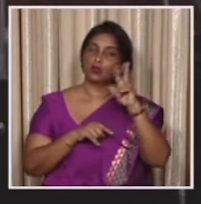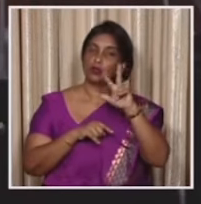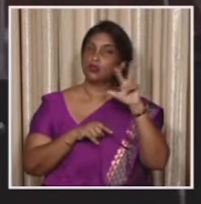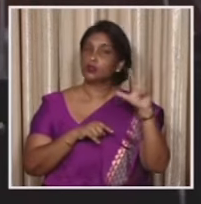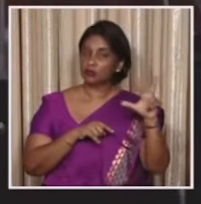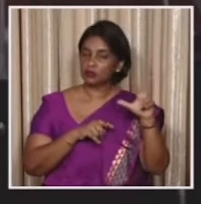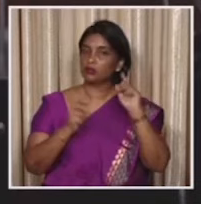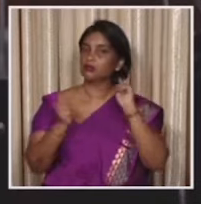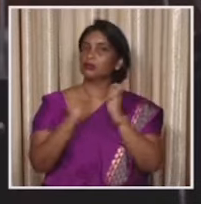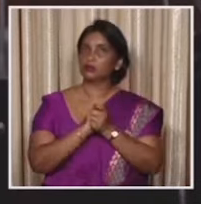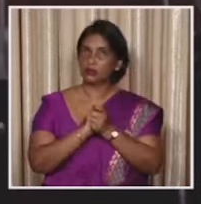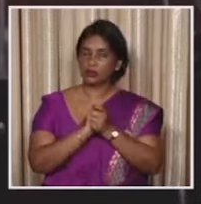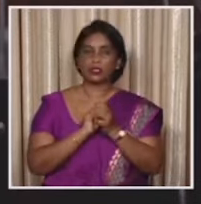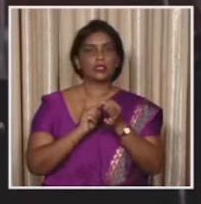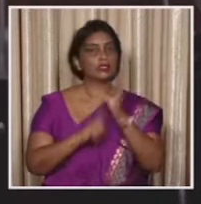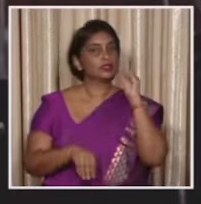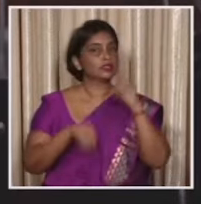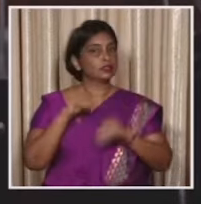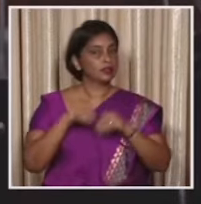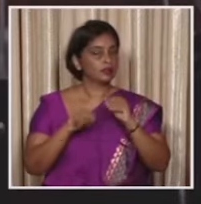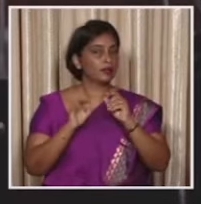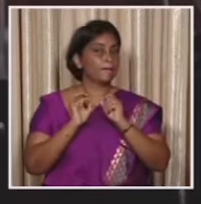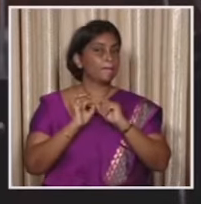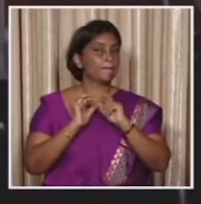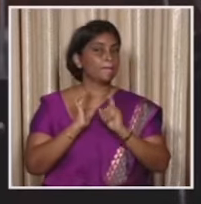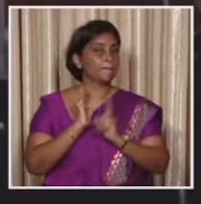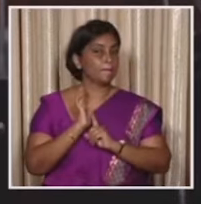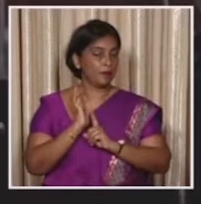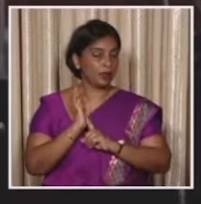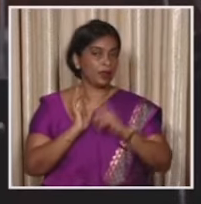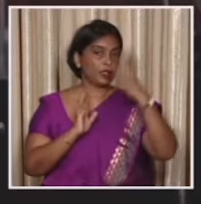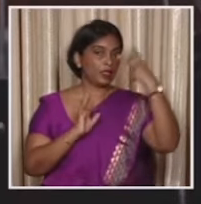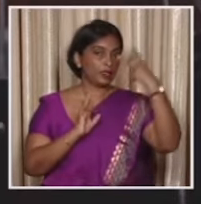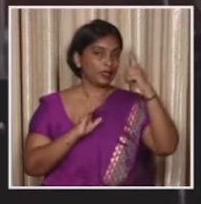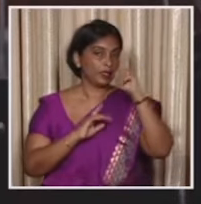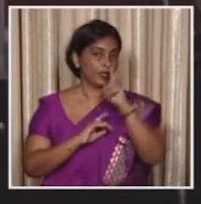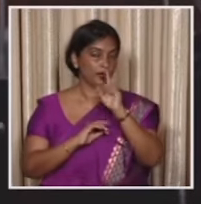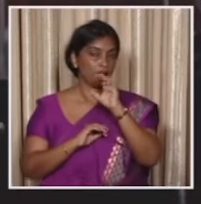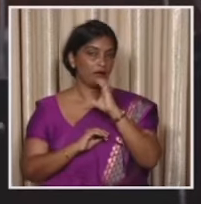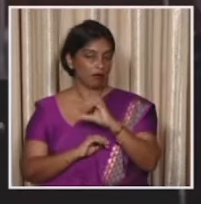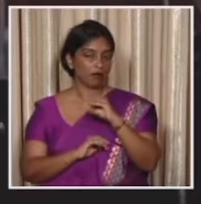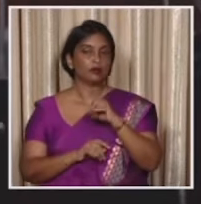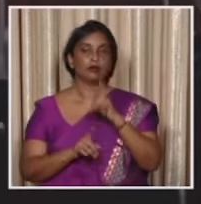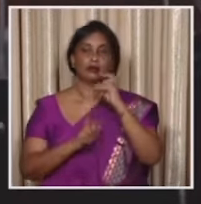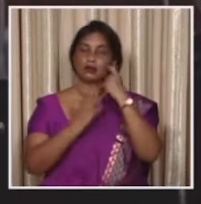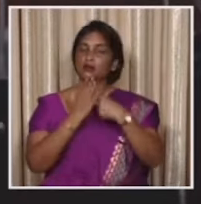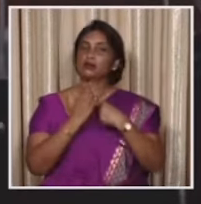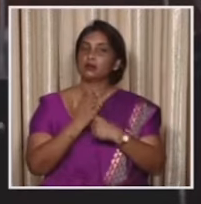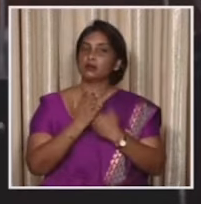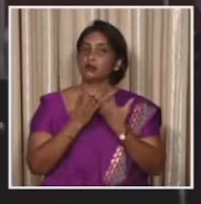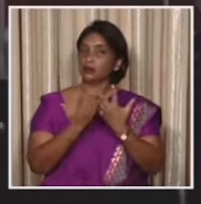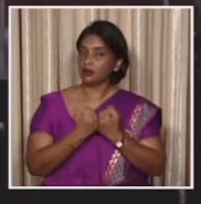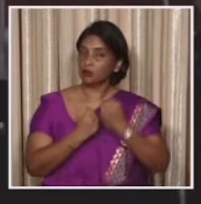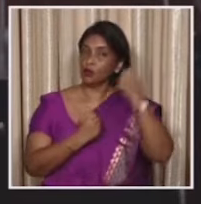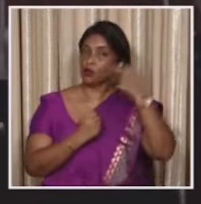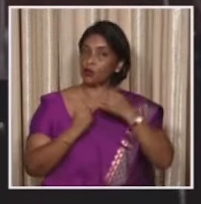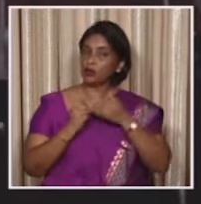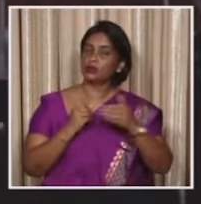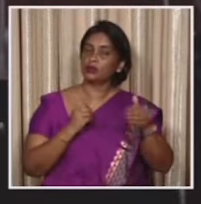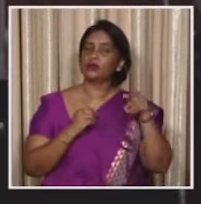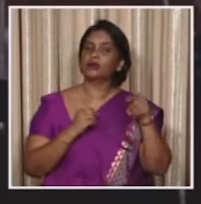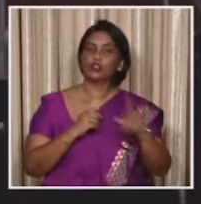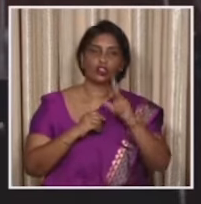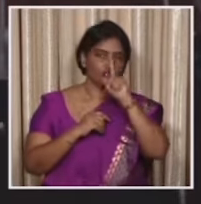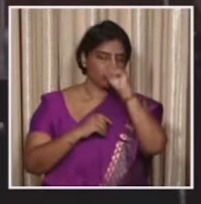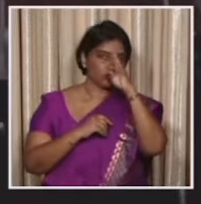දී සංශෝධිත ජනාධිපතිවරණ පනතේ 2-1 ආවගන්තිය අනුව නාම යෝජනා භාරගත් දිනේ සිට